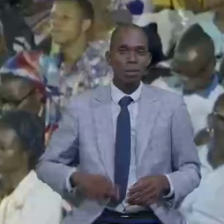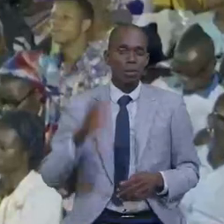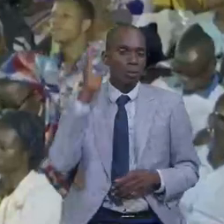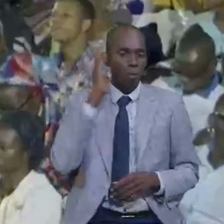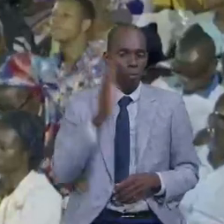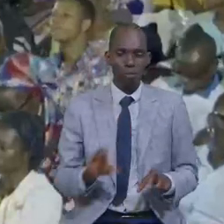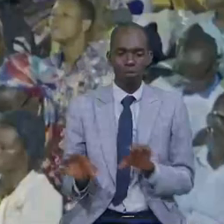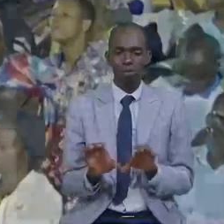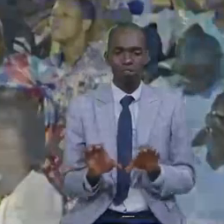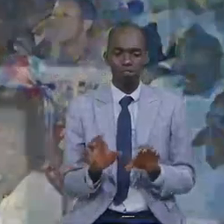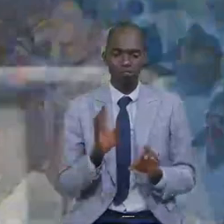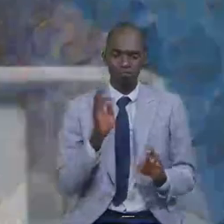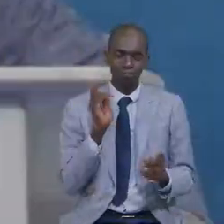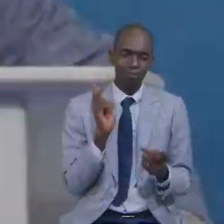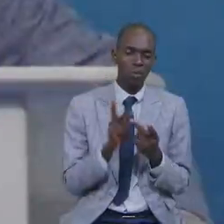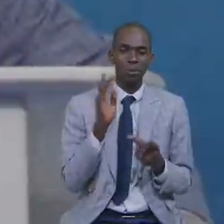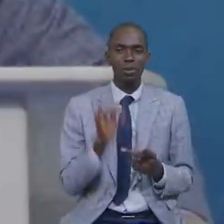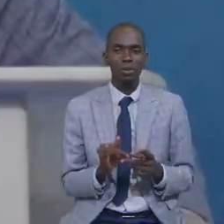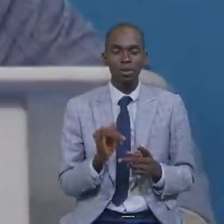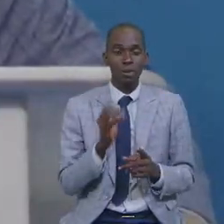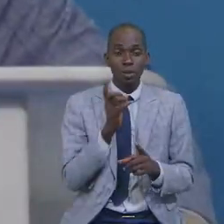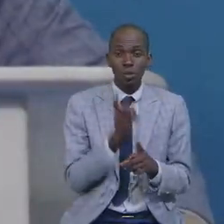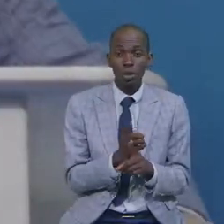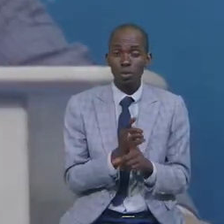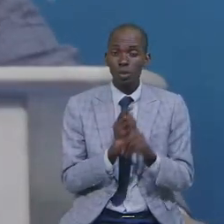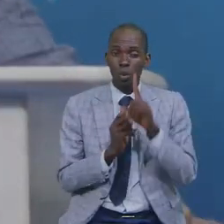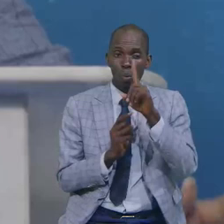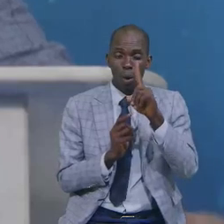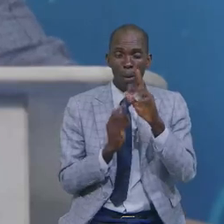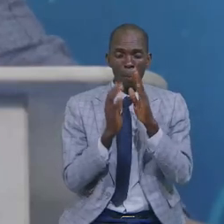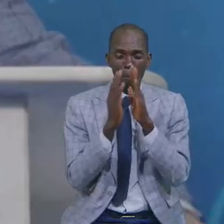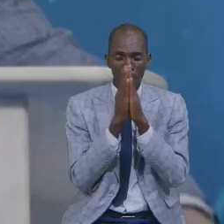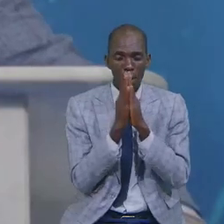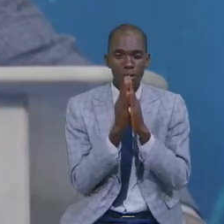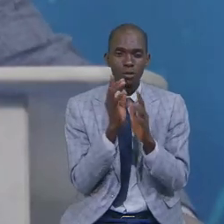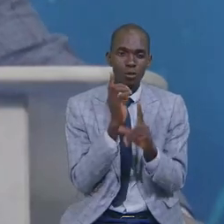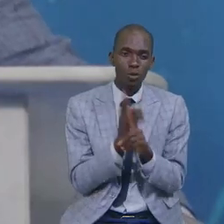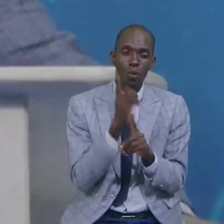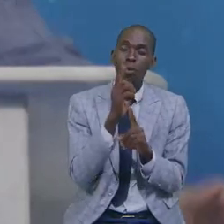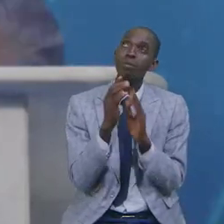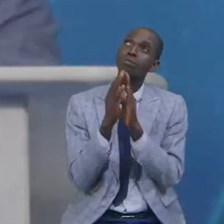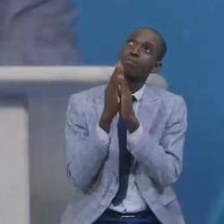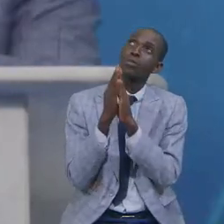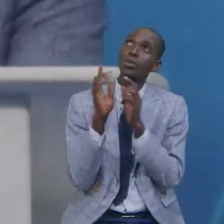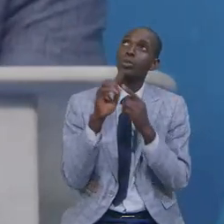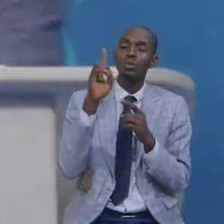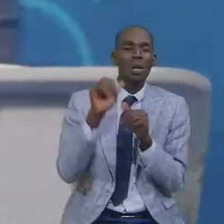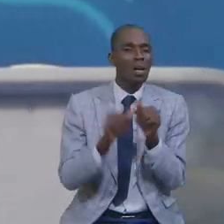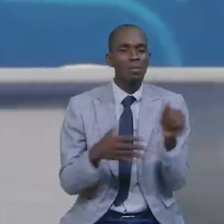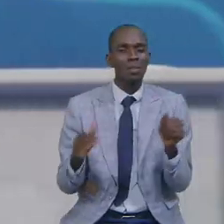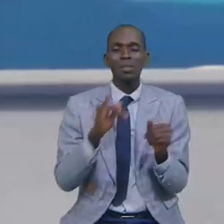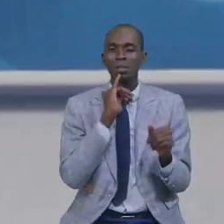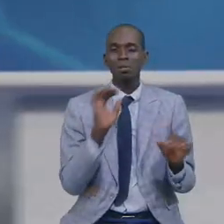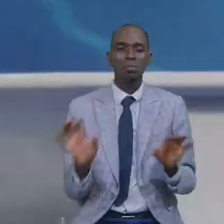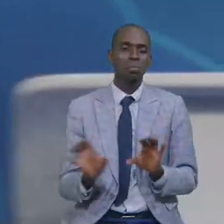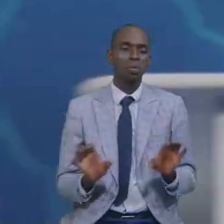et le Seigneur le fera une seule prière un seul appel et tout